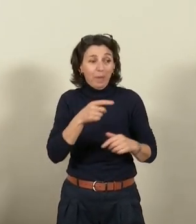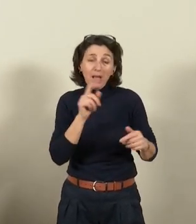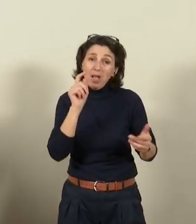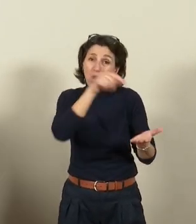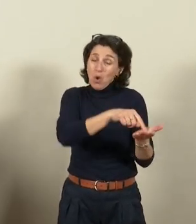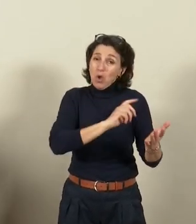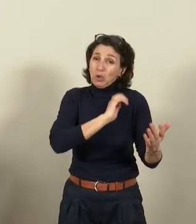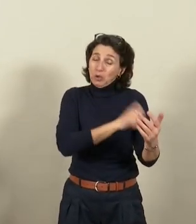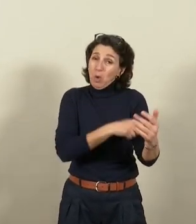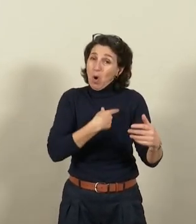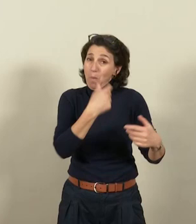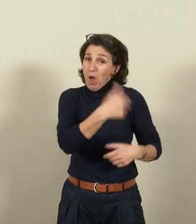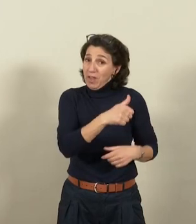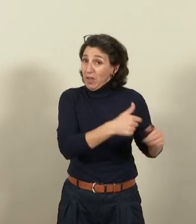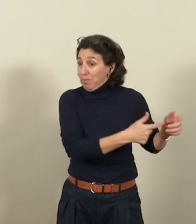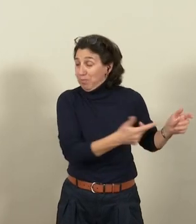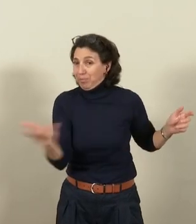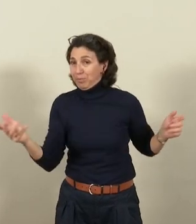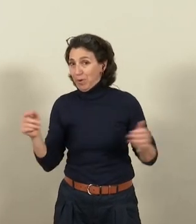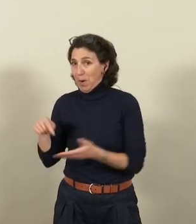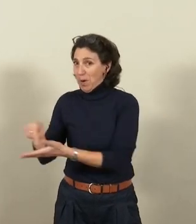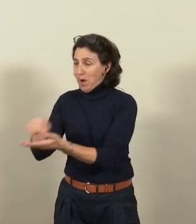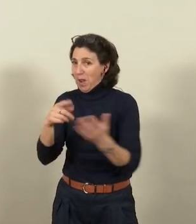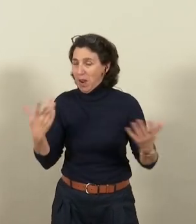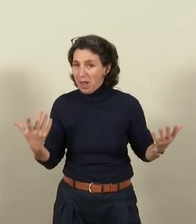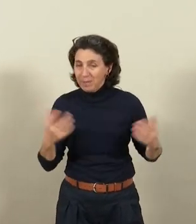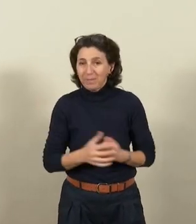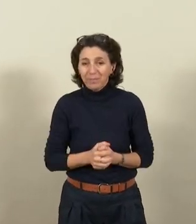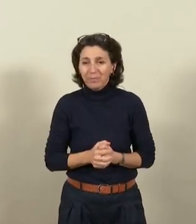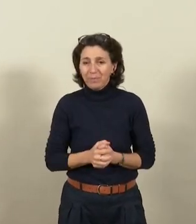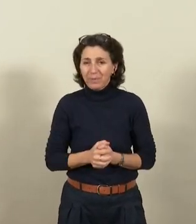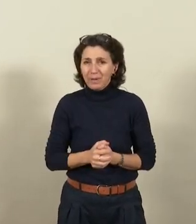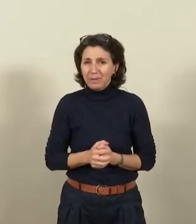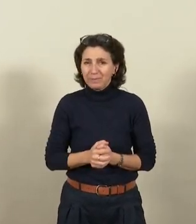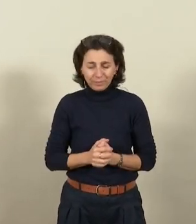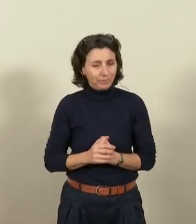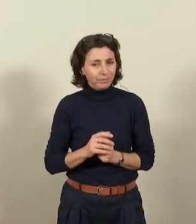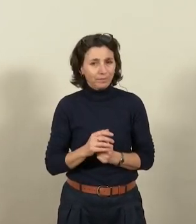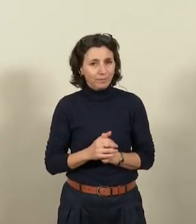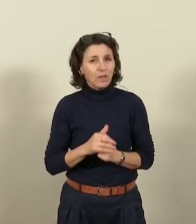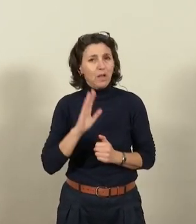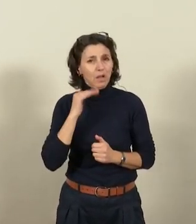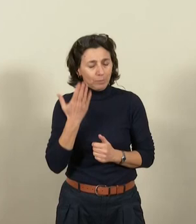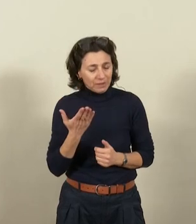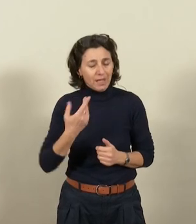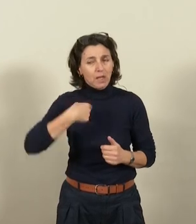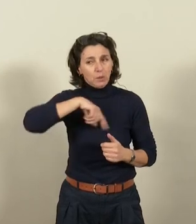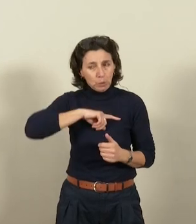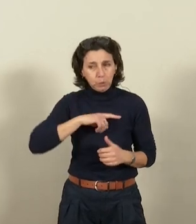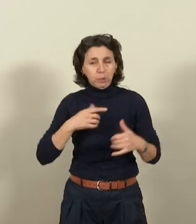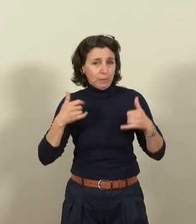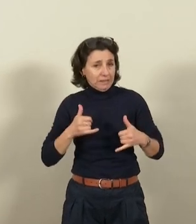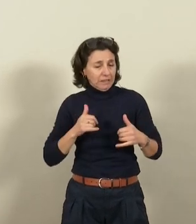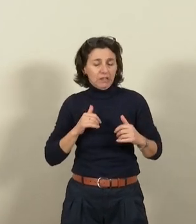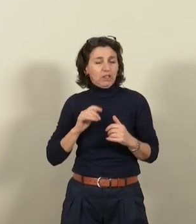ainsi personne au sein de cette Assemblée n'aura euh ce ainsi personne au sein de cette Assemblée assemblée n'aura